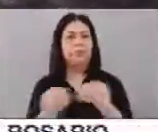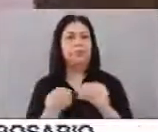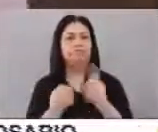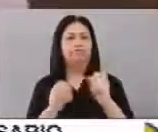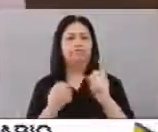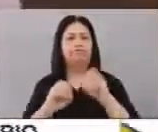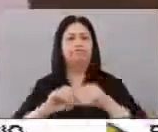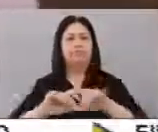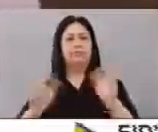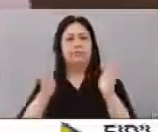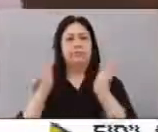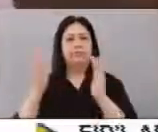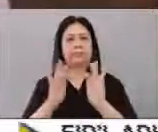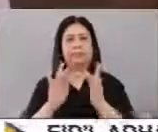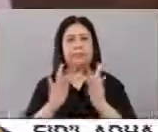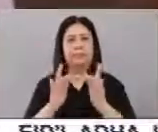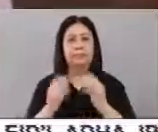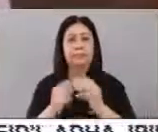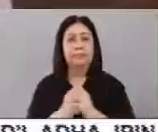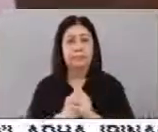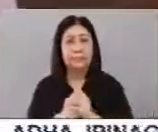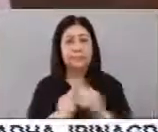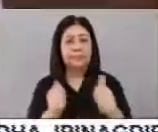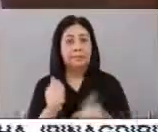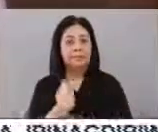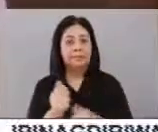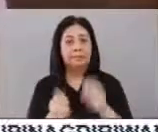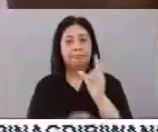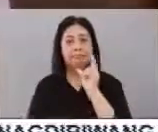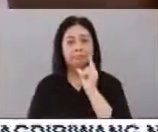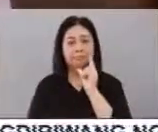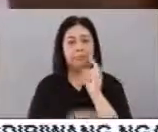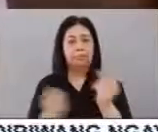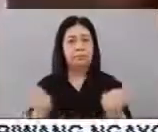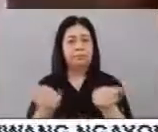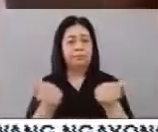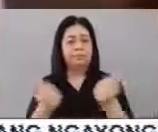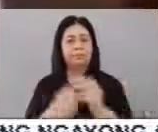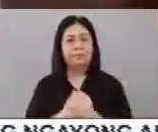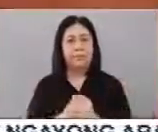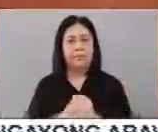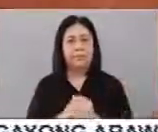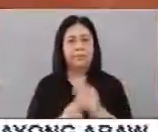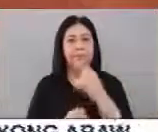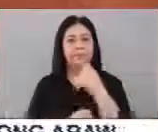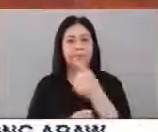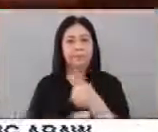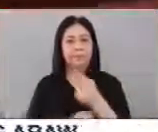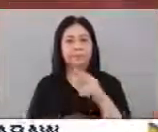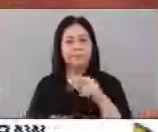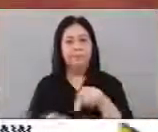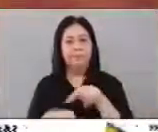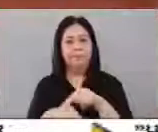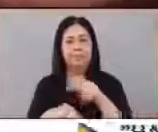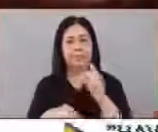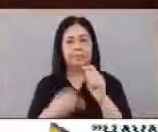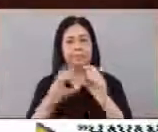speed kumpara nung bago nagsimula ang kasalukuyang administrasyon. Nitong June, naitala sa